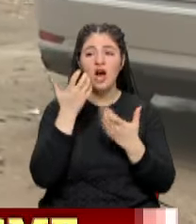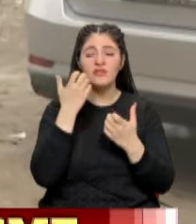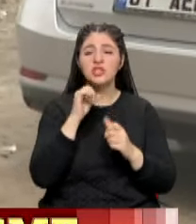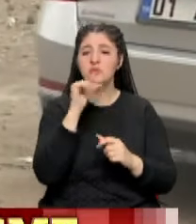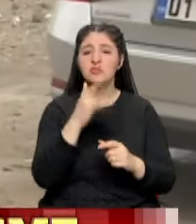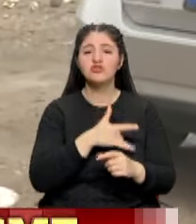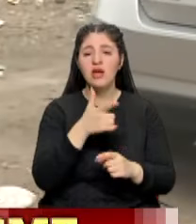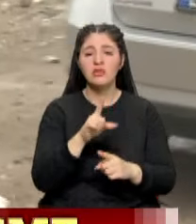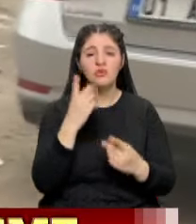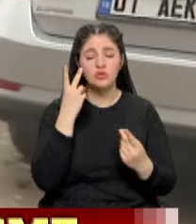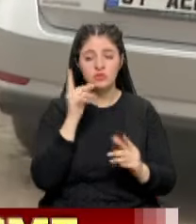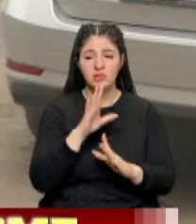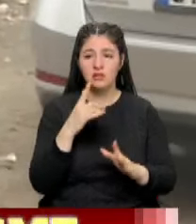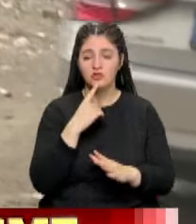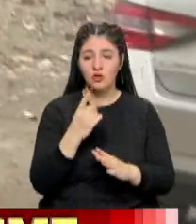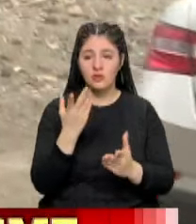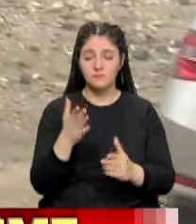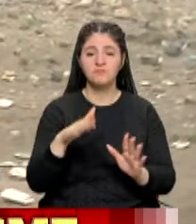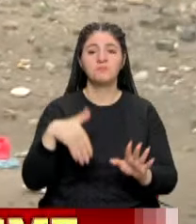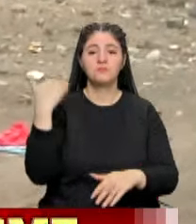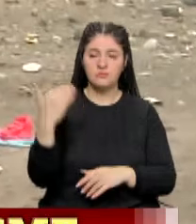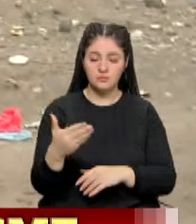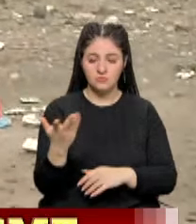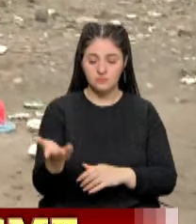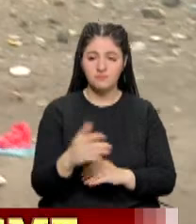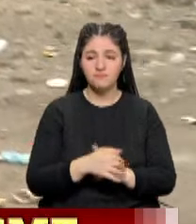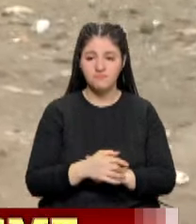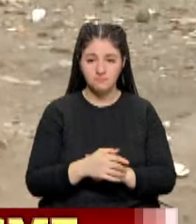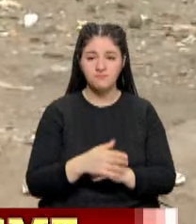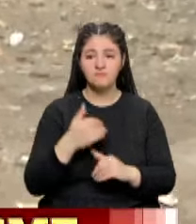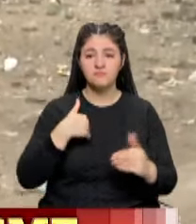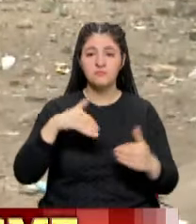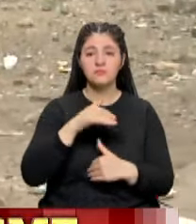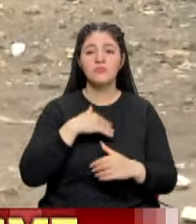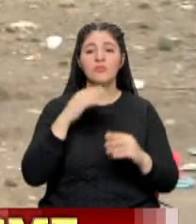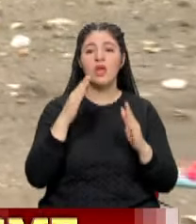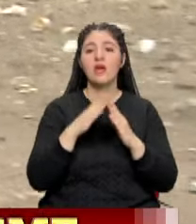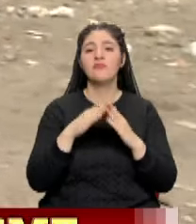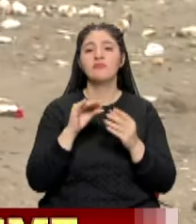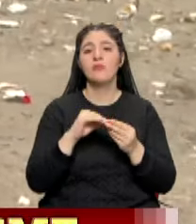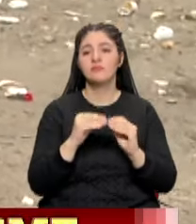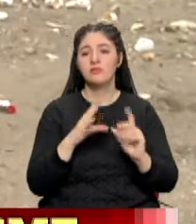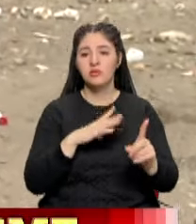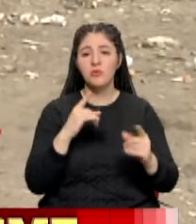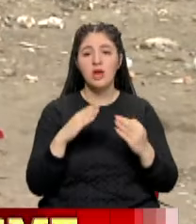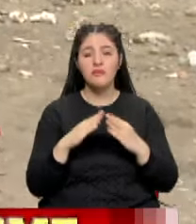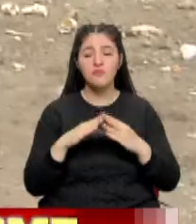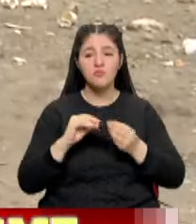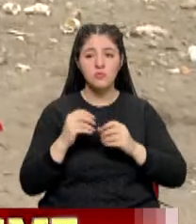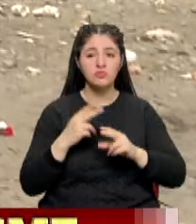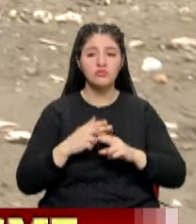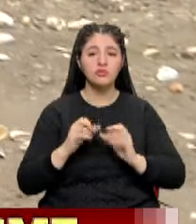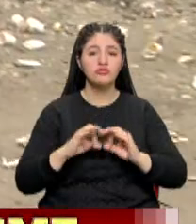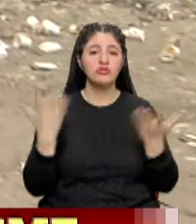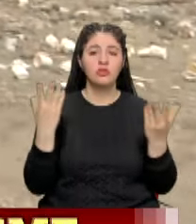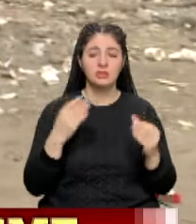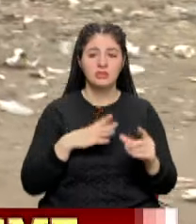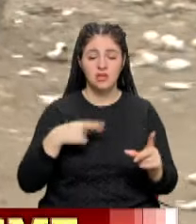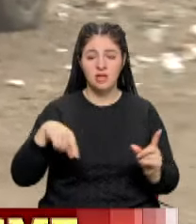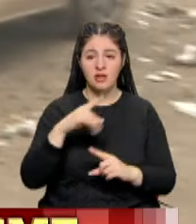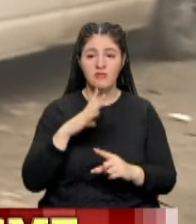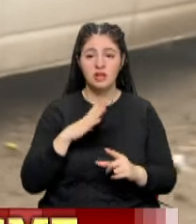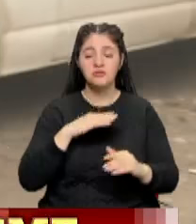canlıyı unutmasınlar diyorlar. Sonra bizim konu sorunumuz var. Bu konu sorununun bir an önce çözülmesini isteyenler